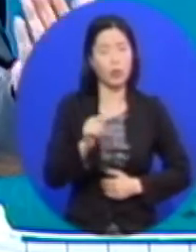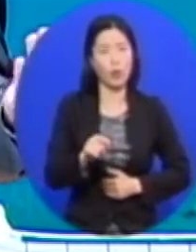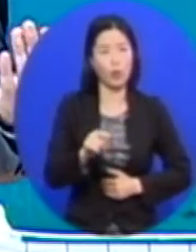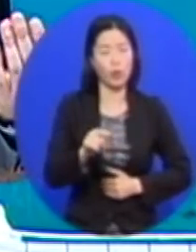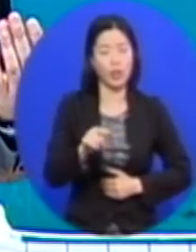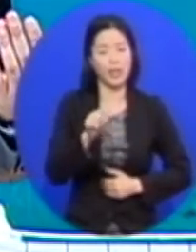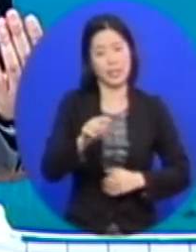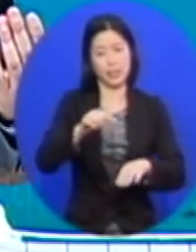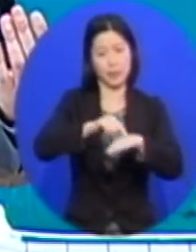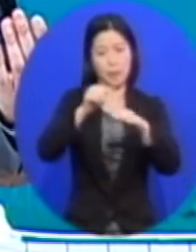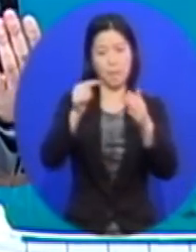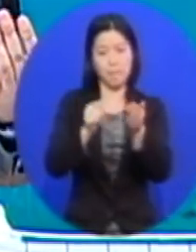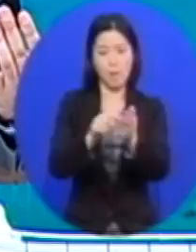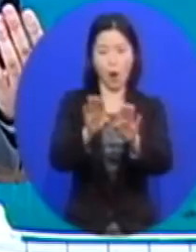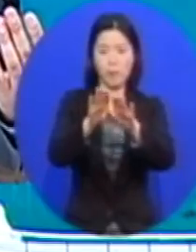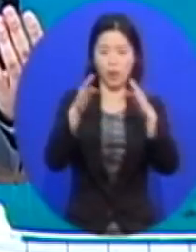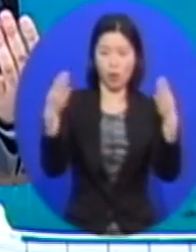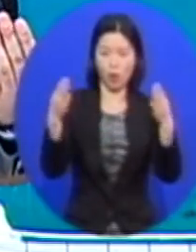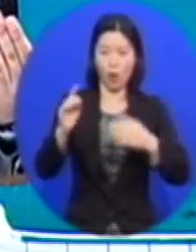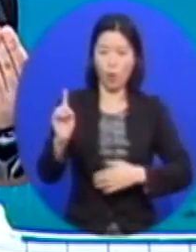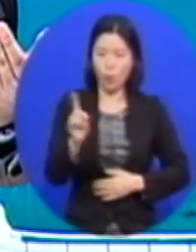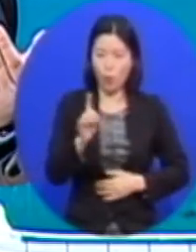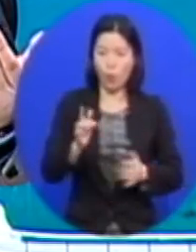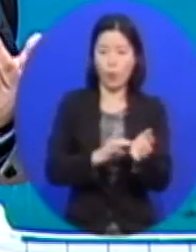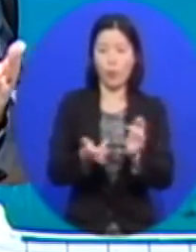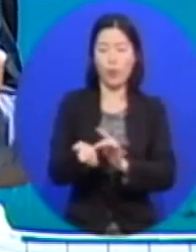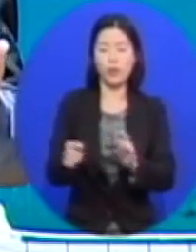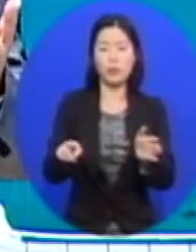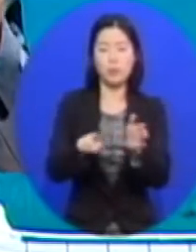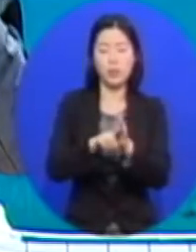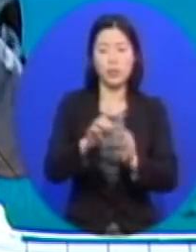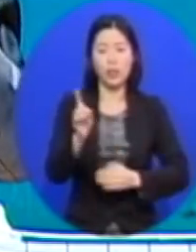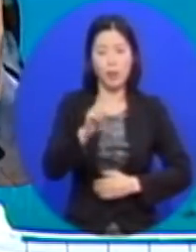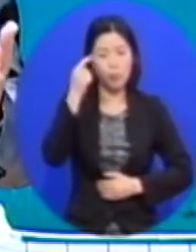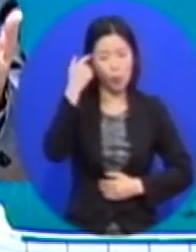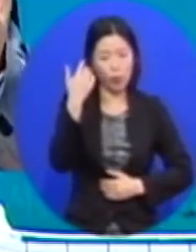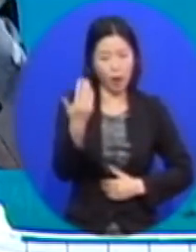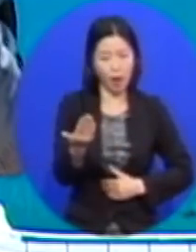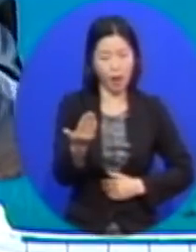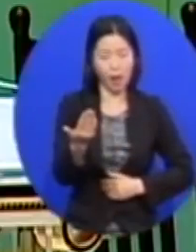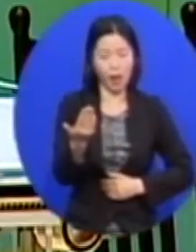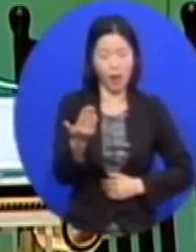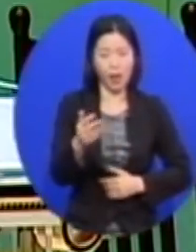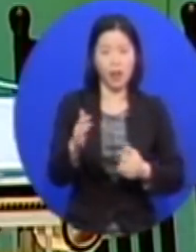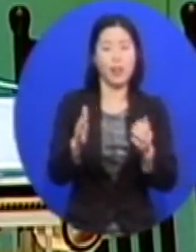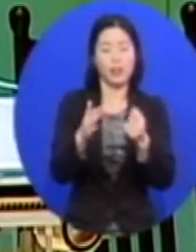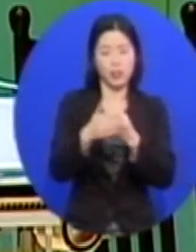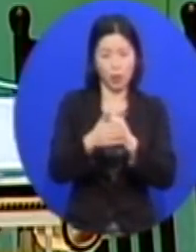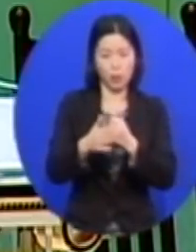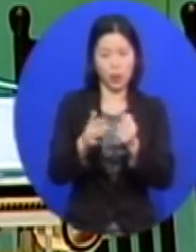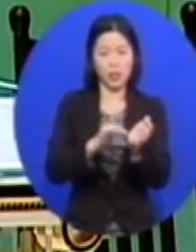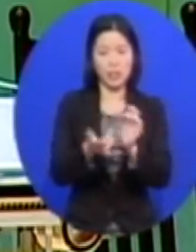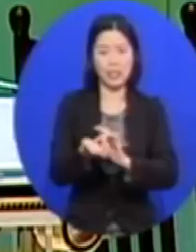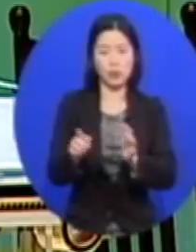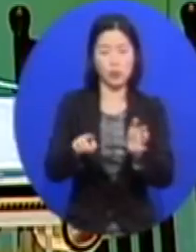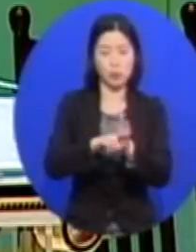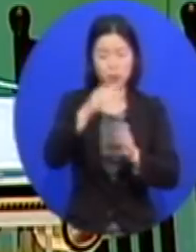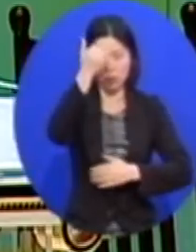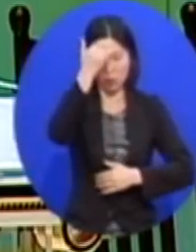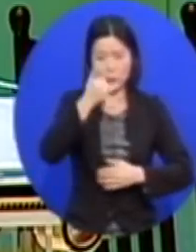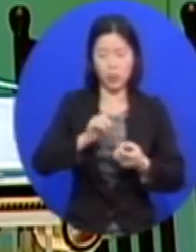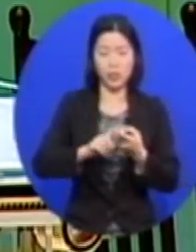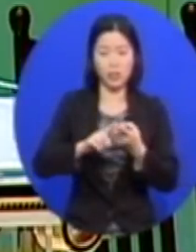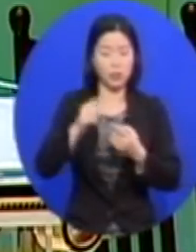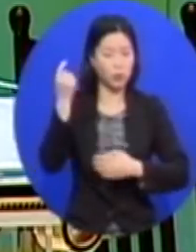마음이 열렸어요 도시 예수를 믿는다는 게 뭘까 그래서 예수 믿는 도리 에 대해서 듣게 되고 2분이